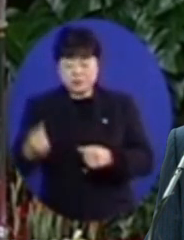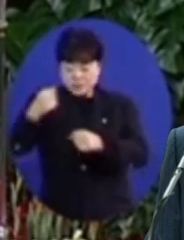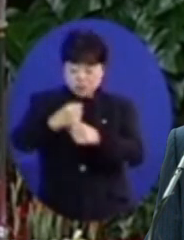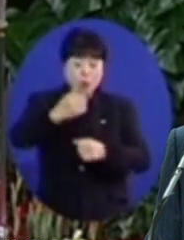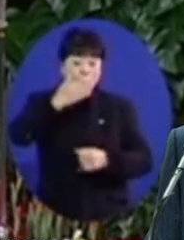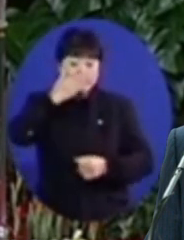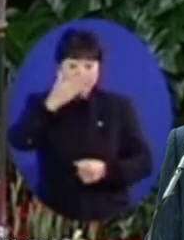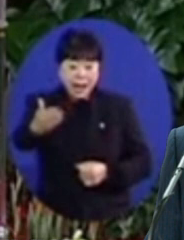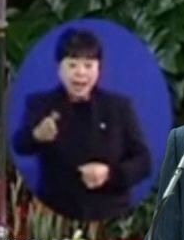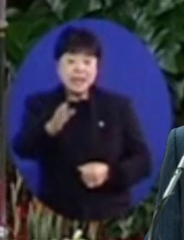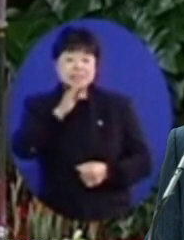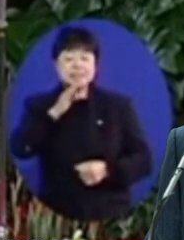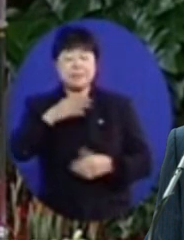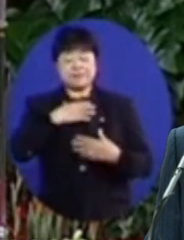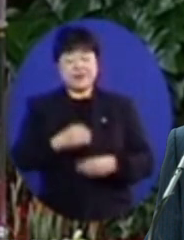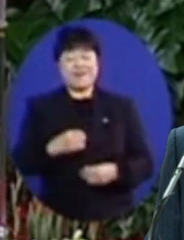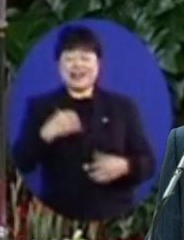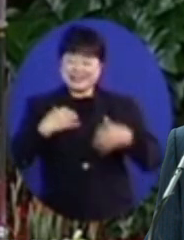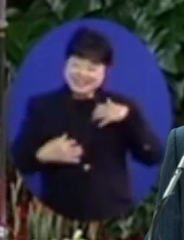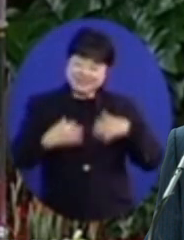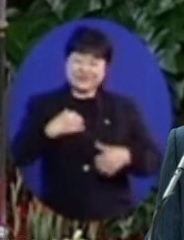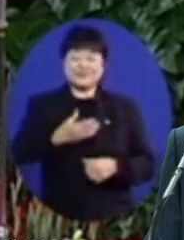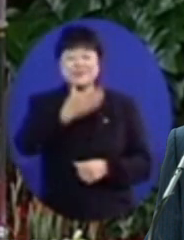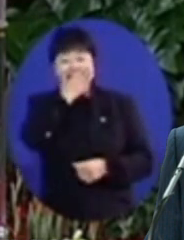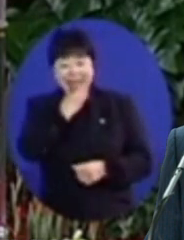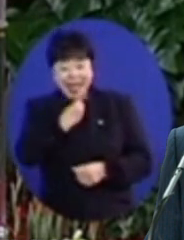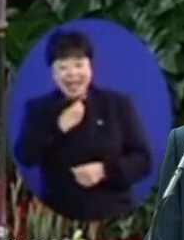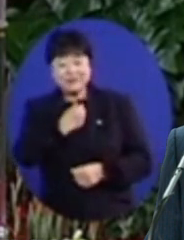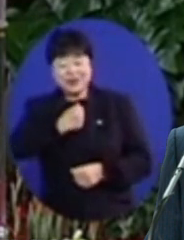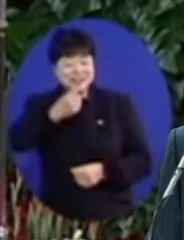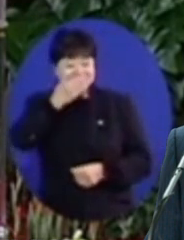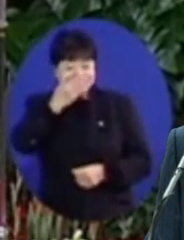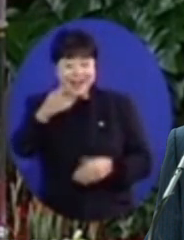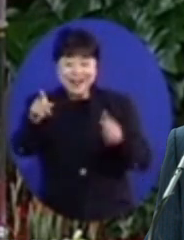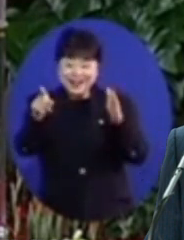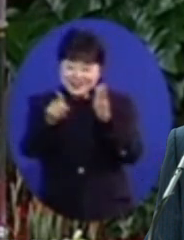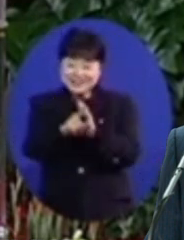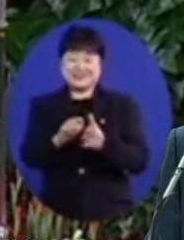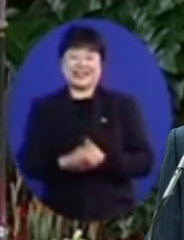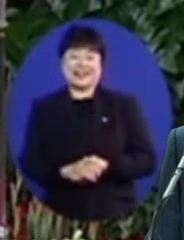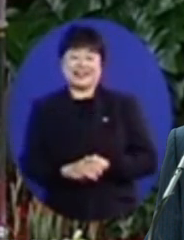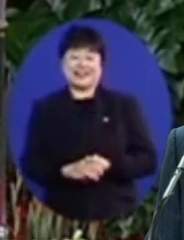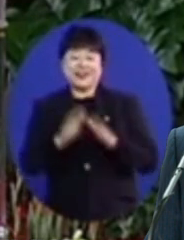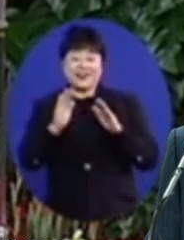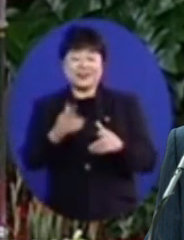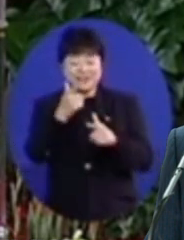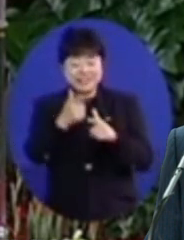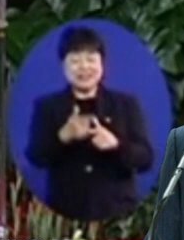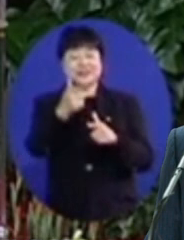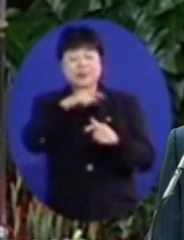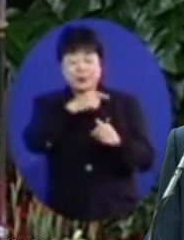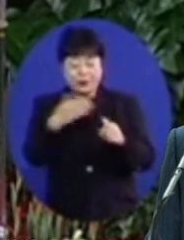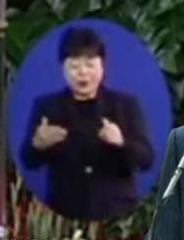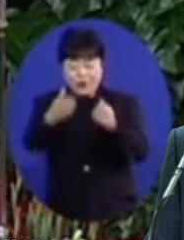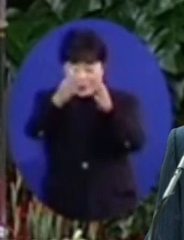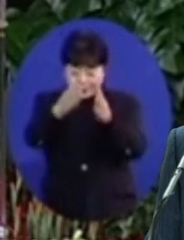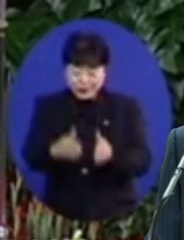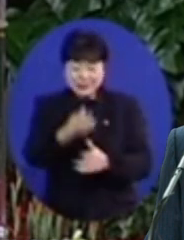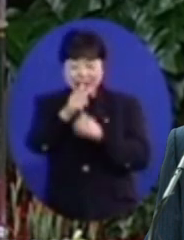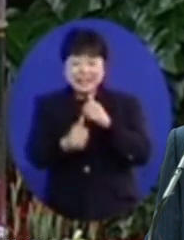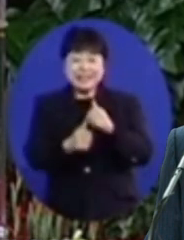극복하고 참 평안과 기쁨과 행복을 가질 수가 있는 것입니다 오늘도 예수 그리스도의 보혈을 통하여